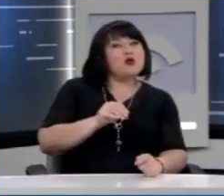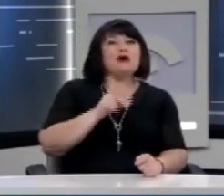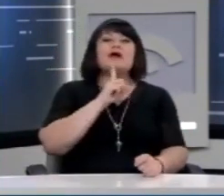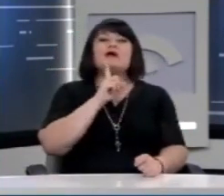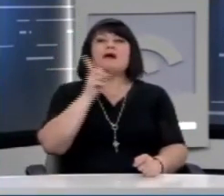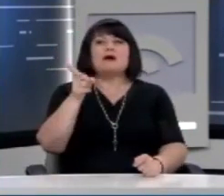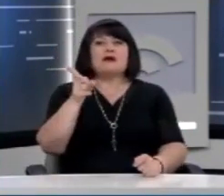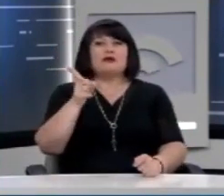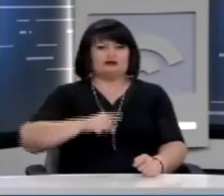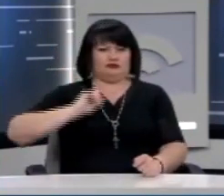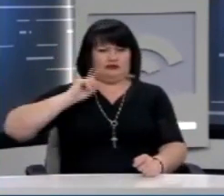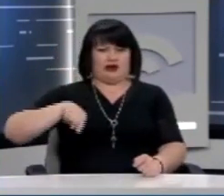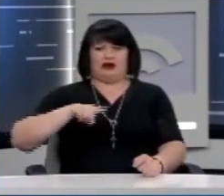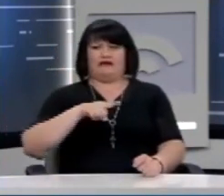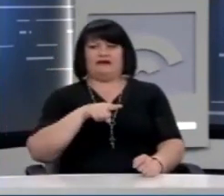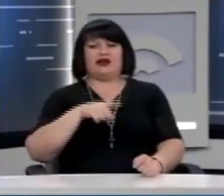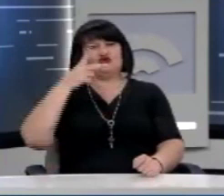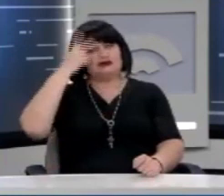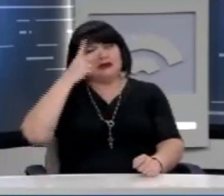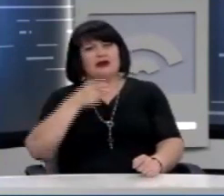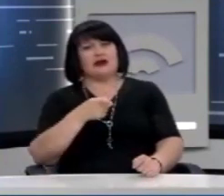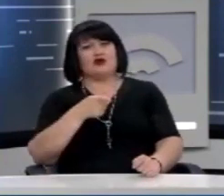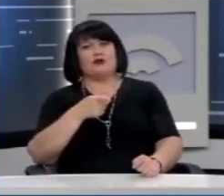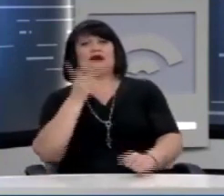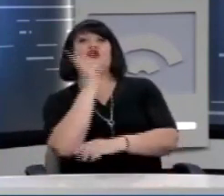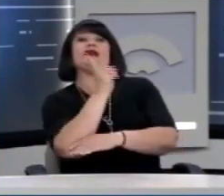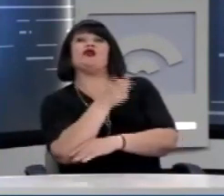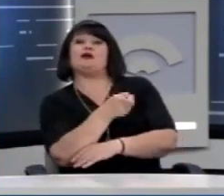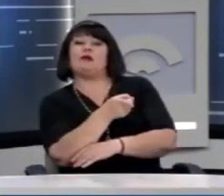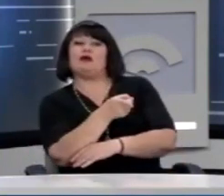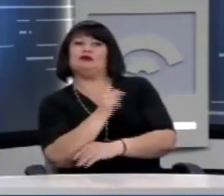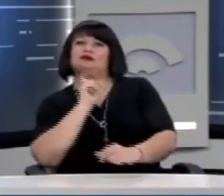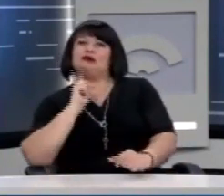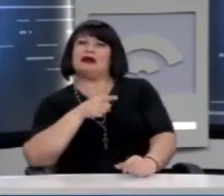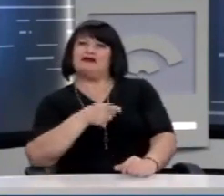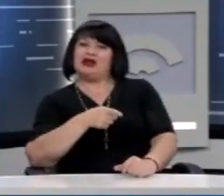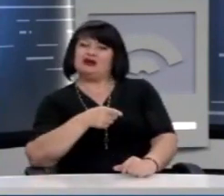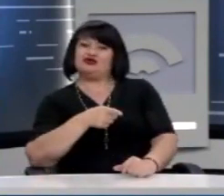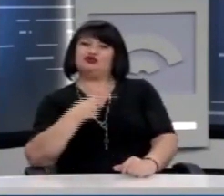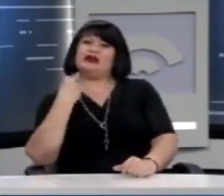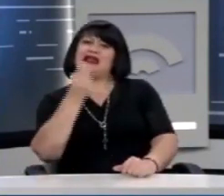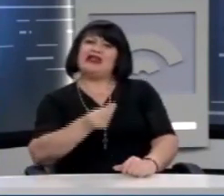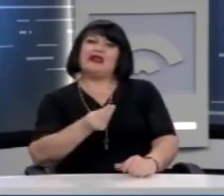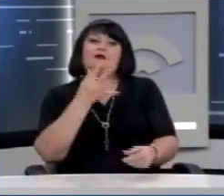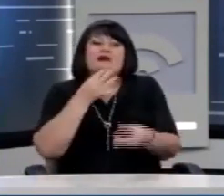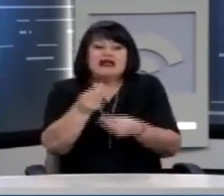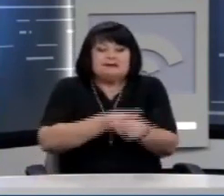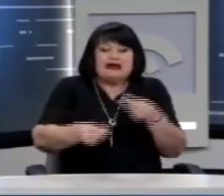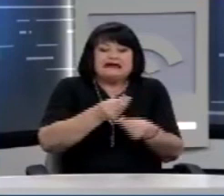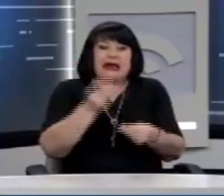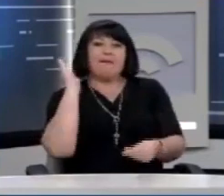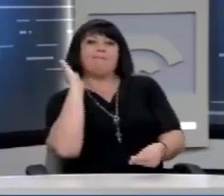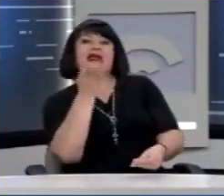που παραβιάζουν κατάφορα τα δικαιώματα των κατηγορουμένων και καθιερώνουν ένα παζάρι